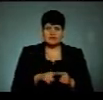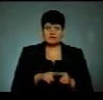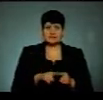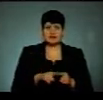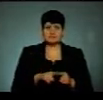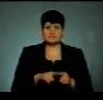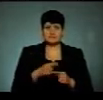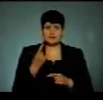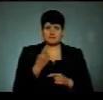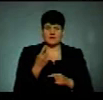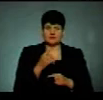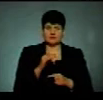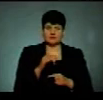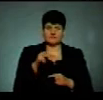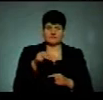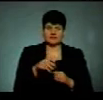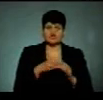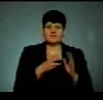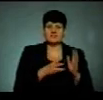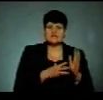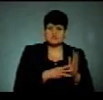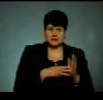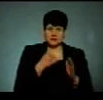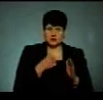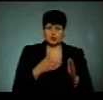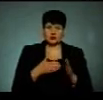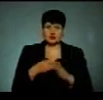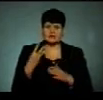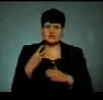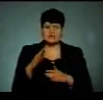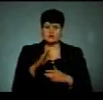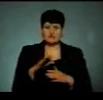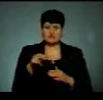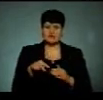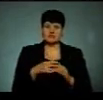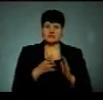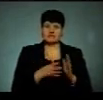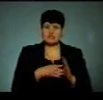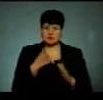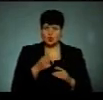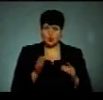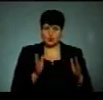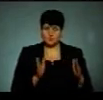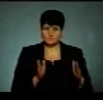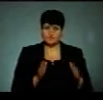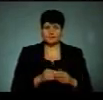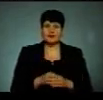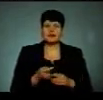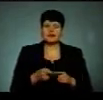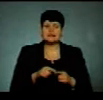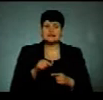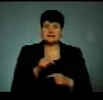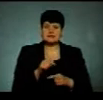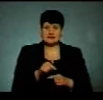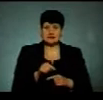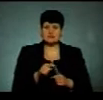газовий рік з 1 жовтня 2018 року по 30 вересня 2019 року. І це споживання,